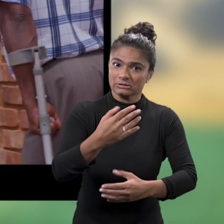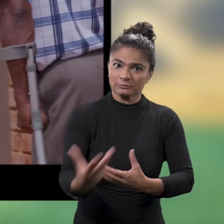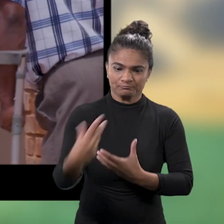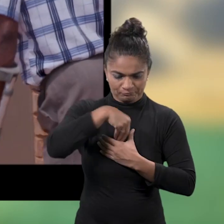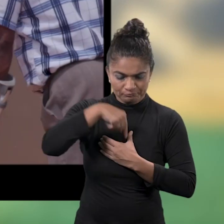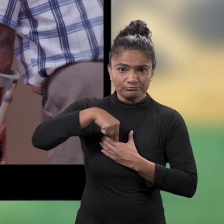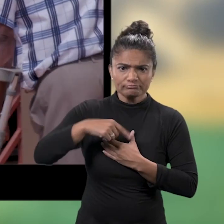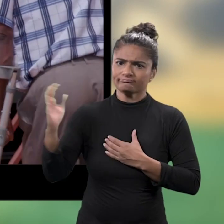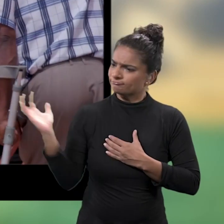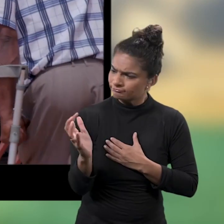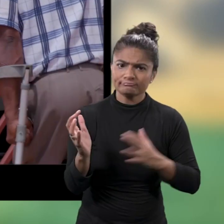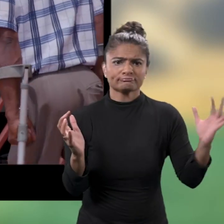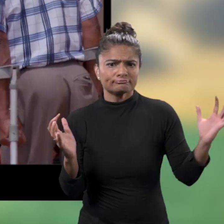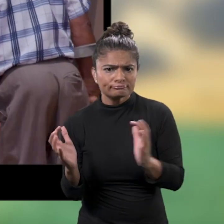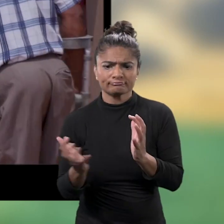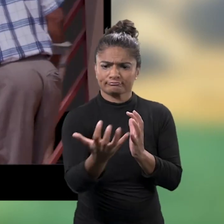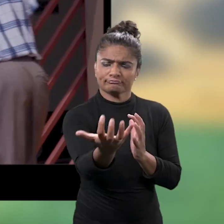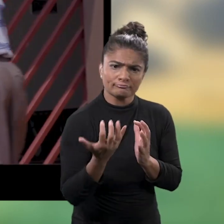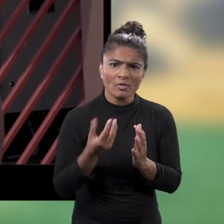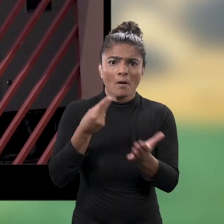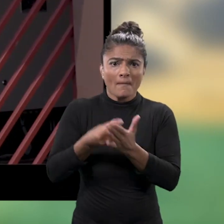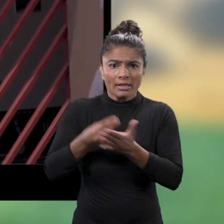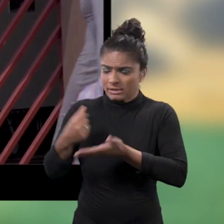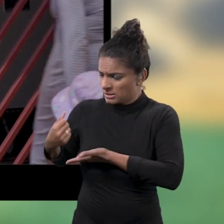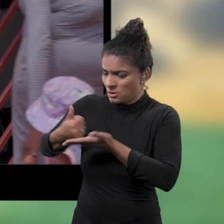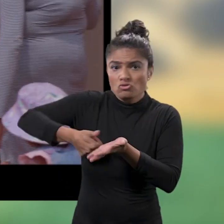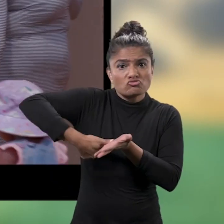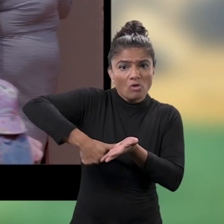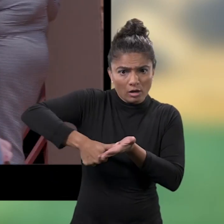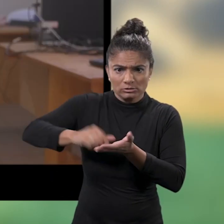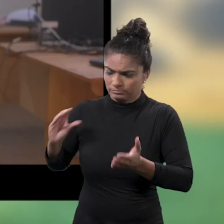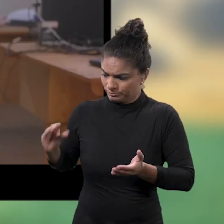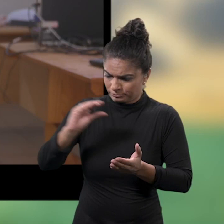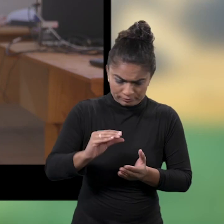ama-disabled, sibizana thina ama-disabled, so that ukuthi sizokwazi ukuthi